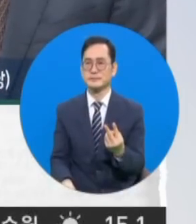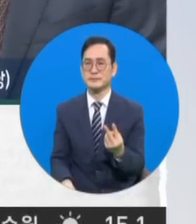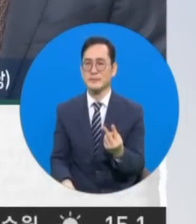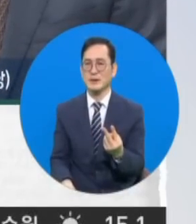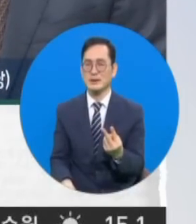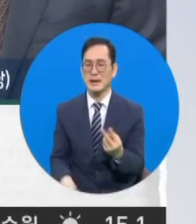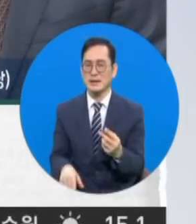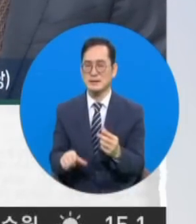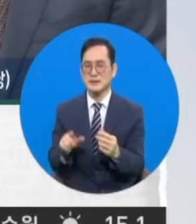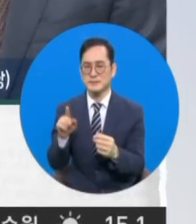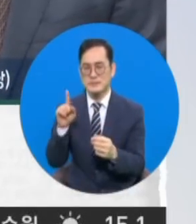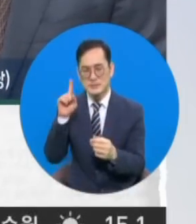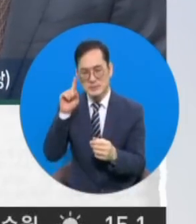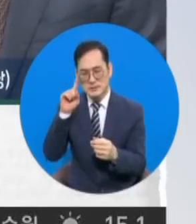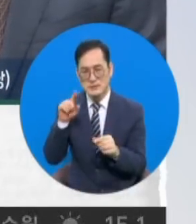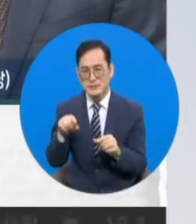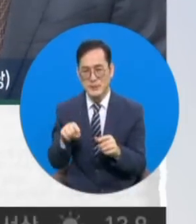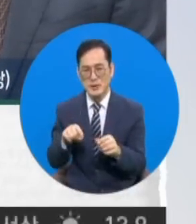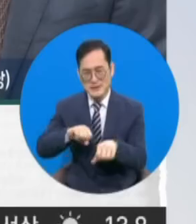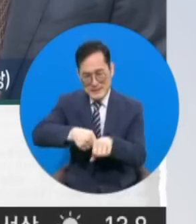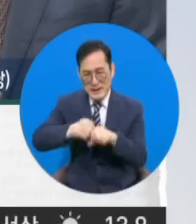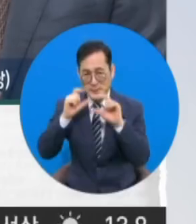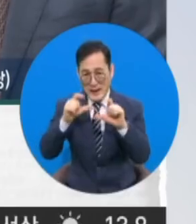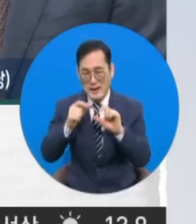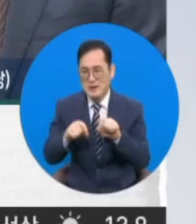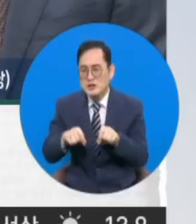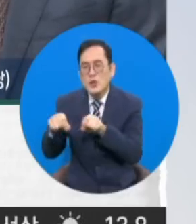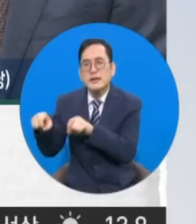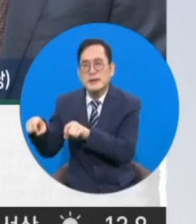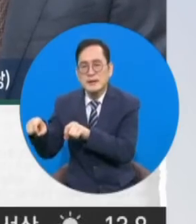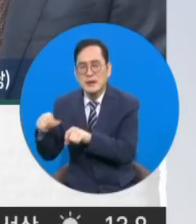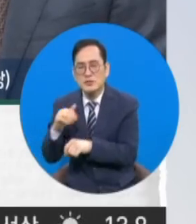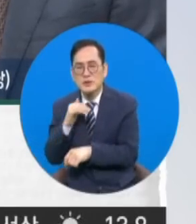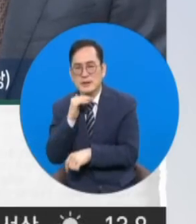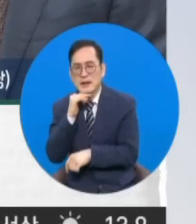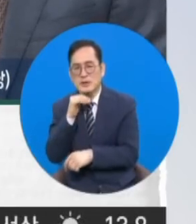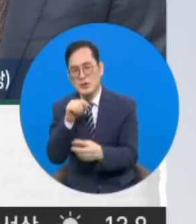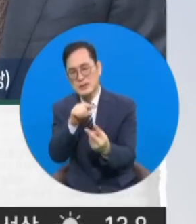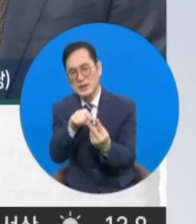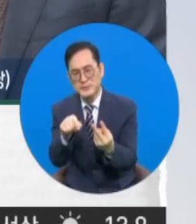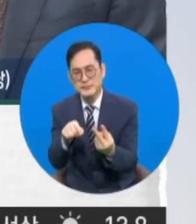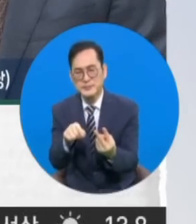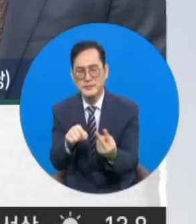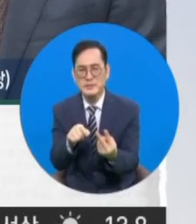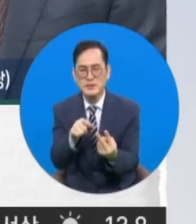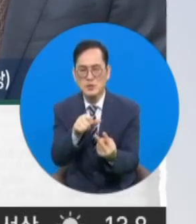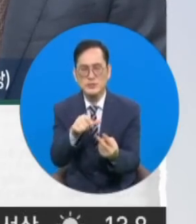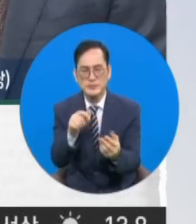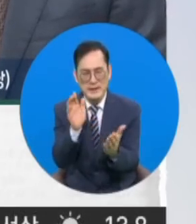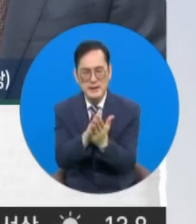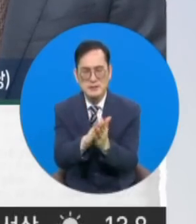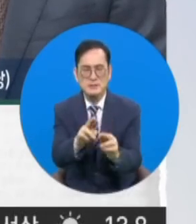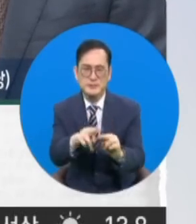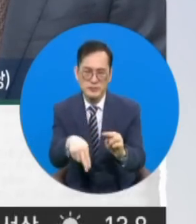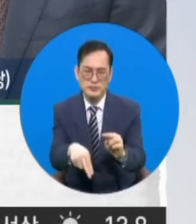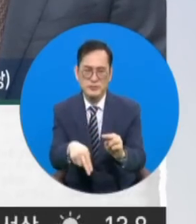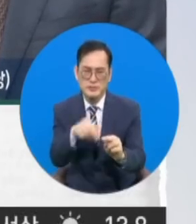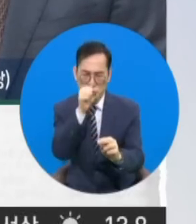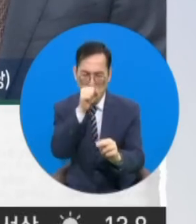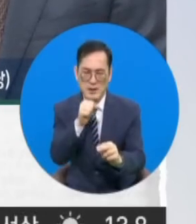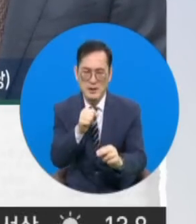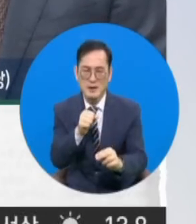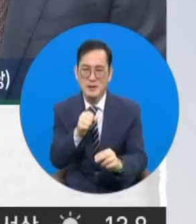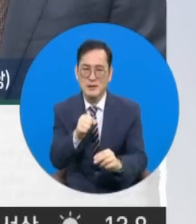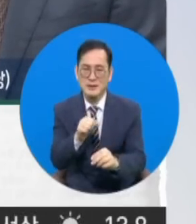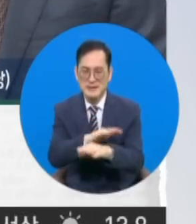벌었다라는 이야기도 이제 많이 나오거든요 그러기 때문에 한번 지켜보도록 하고 이것을 지켜보는 우리 국민들